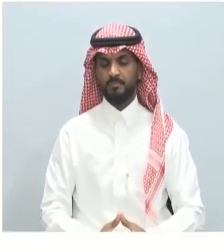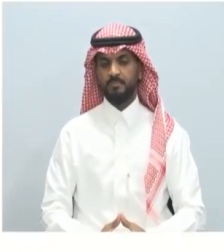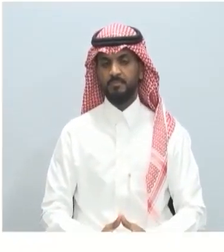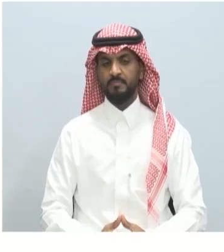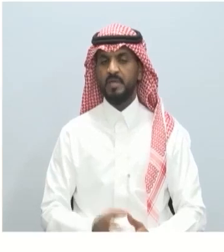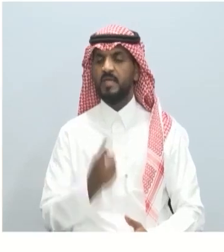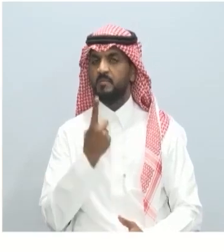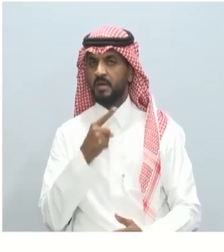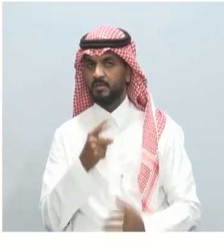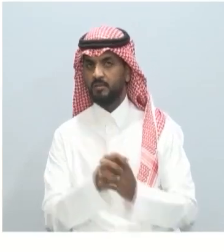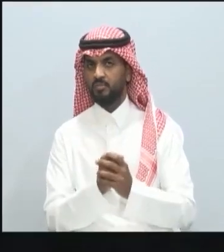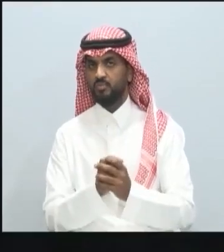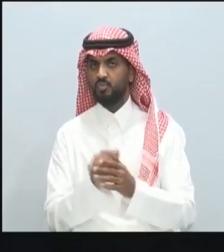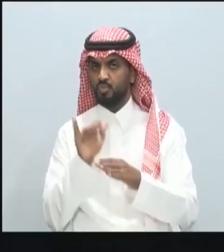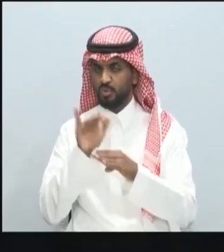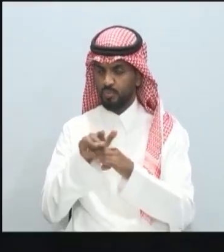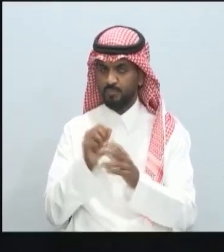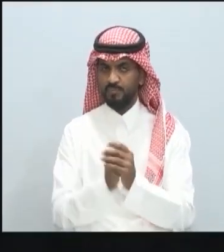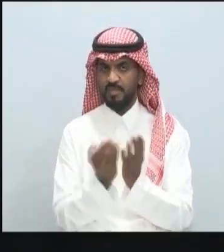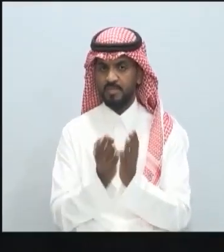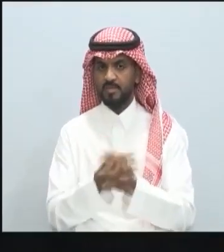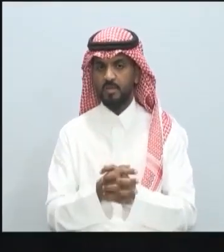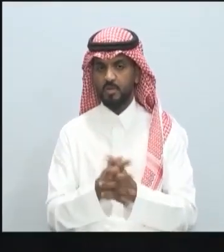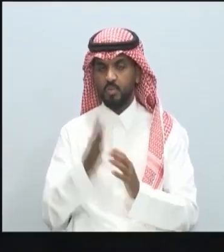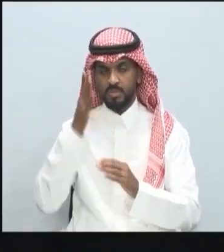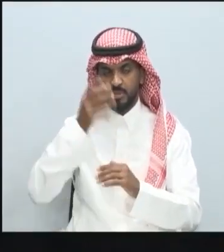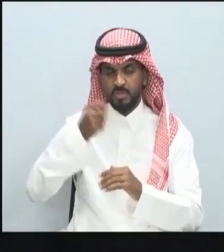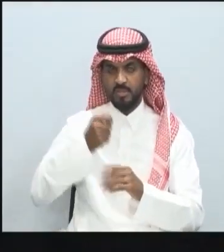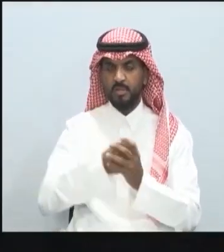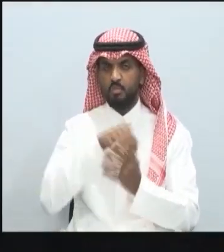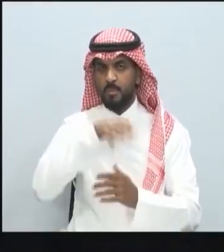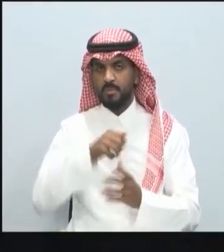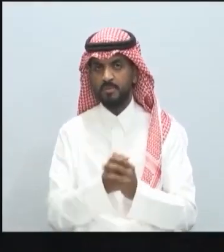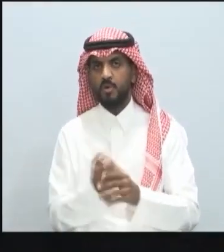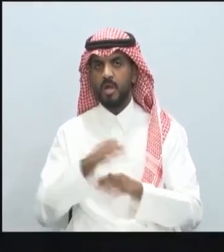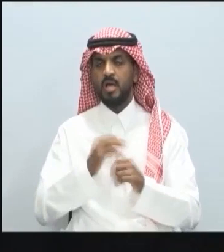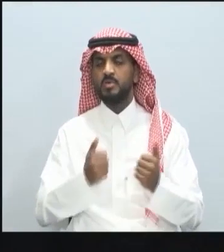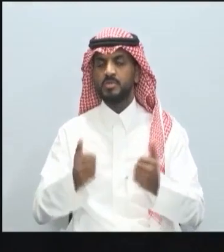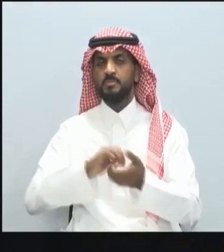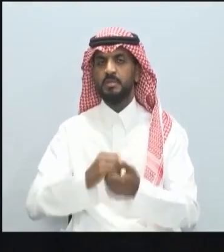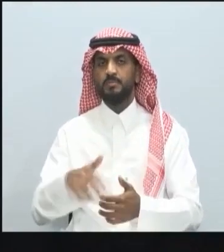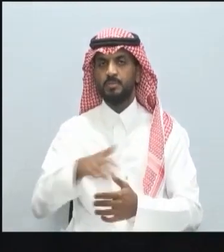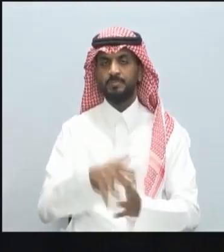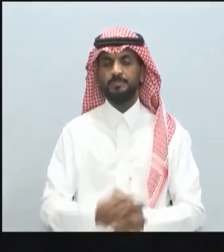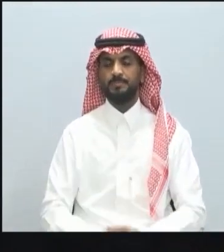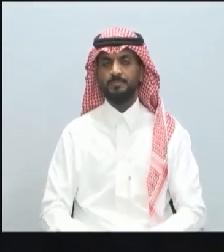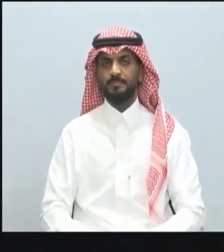هذا ما اردنا ان نورده في هذا الدرس وصلى الله وسلم على نبينا محمد وعلى اله وصحبه اجمعين